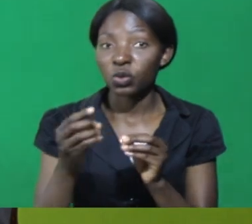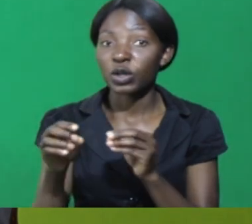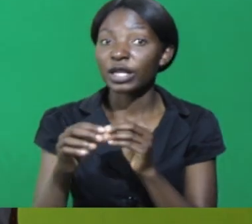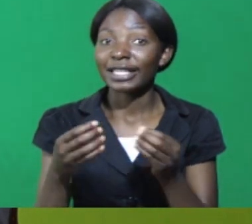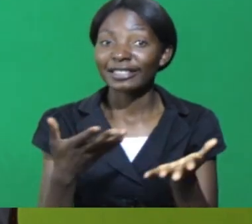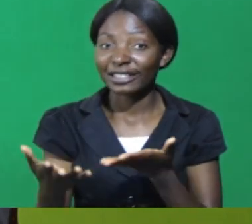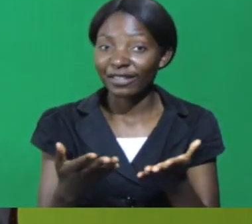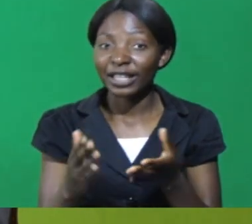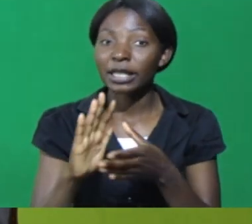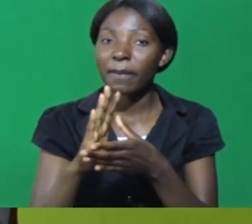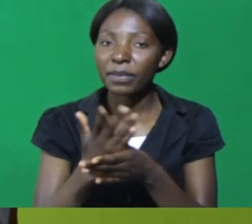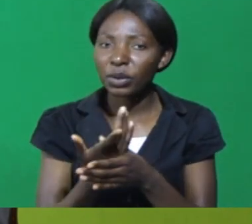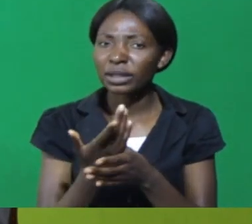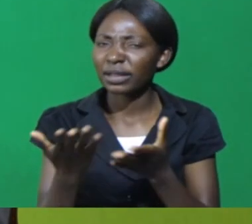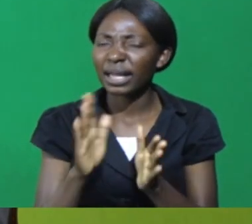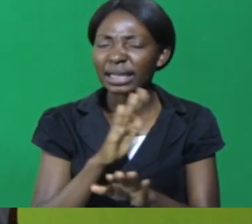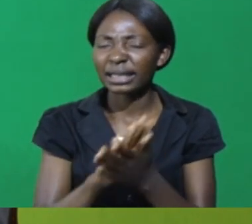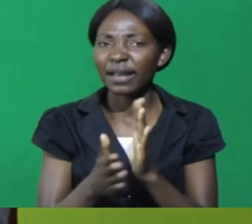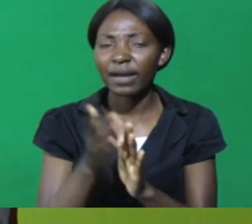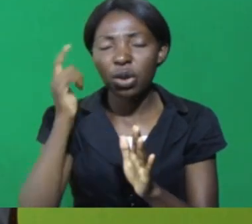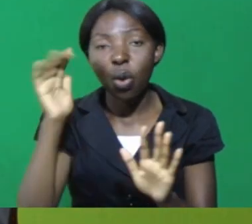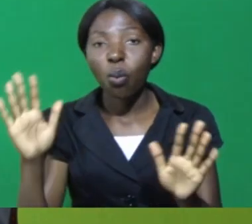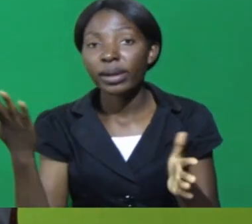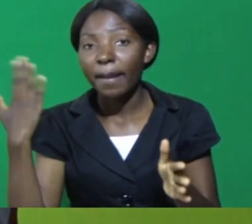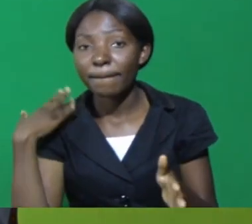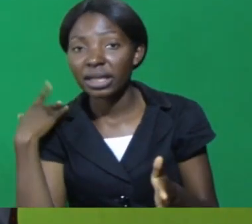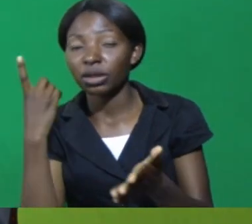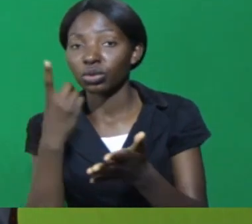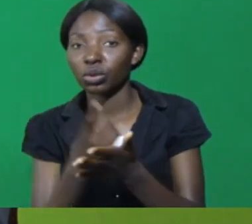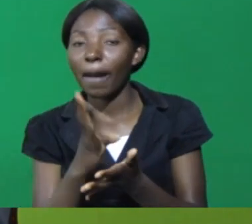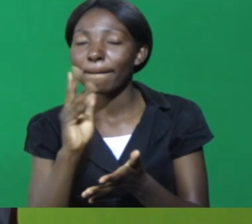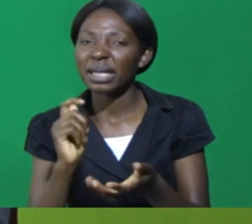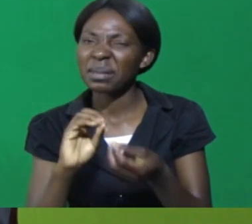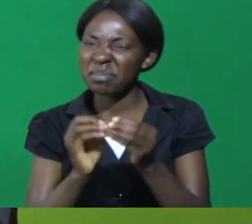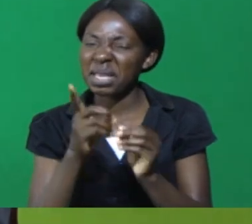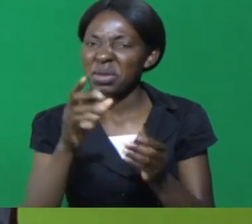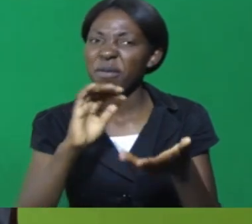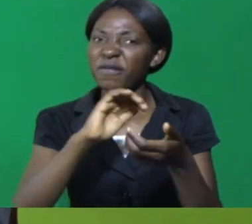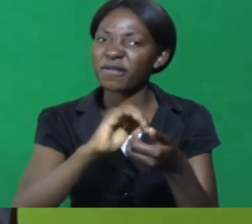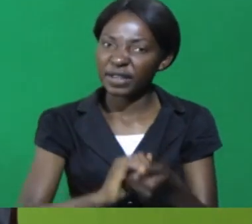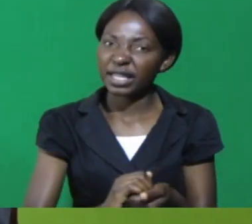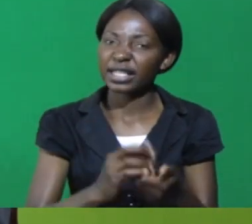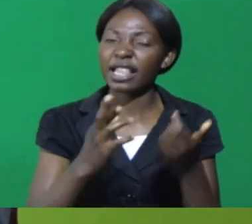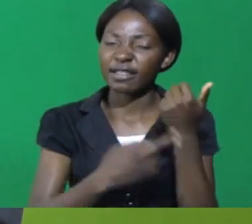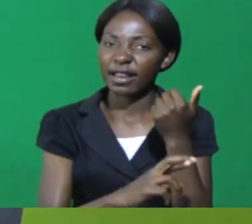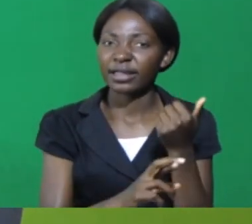muranda haazivi zvinoitwa nashe wake, asi ndinokuidzai hama nokuti zvose zvandakanzwa kuna baba